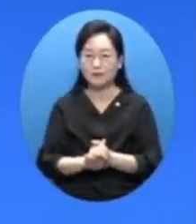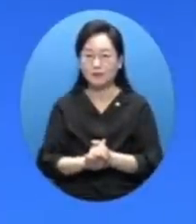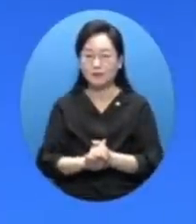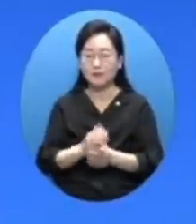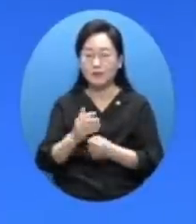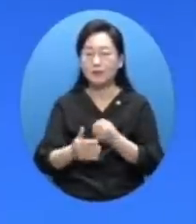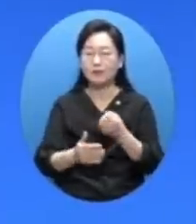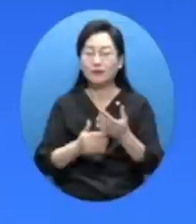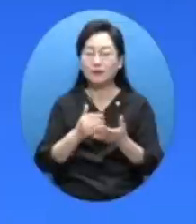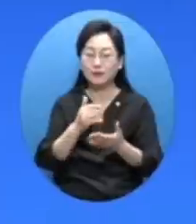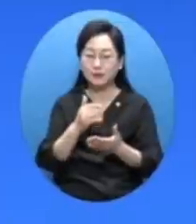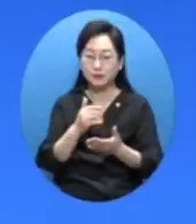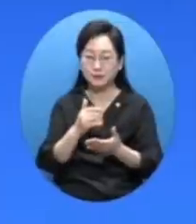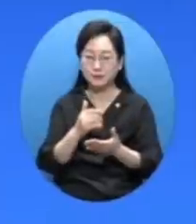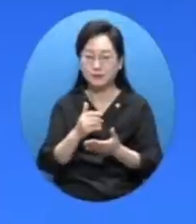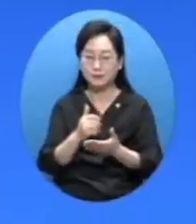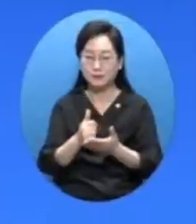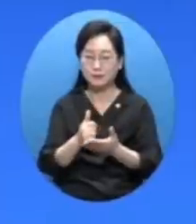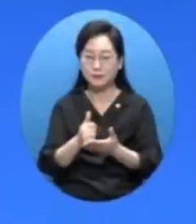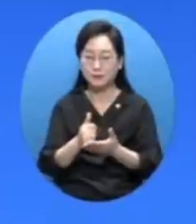하나님의 주신